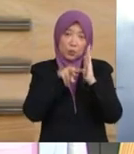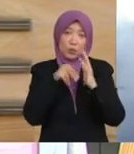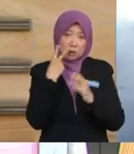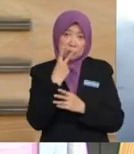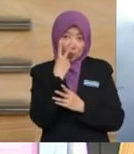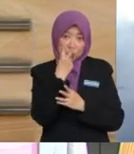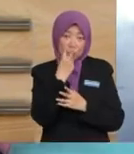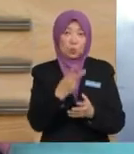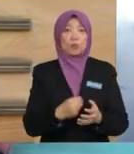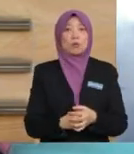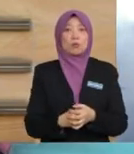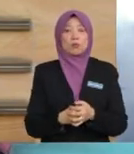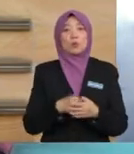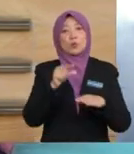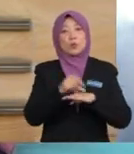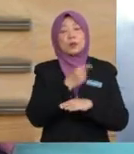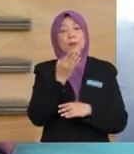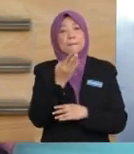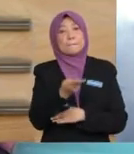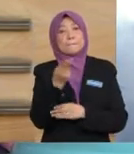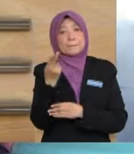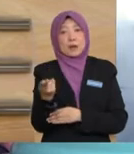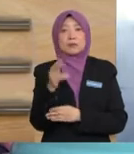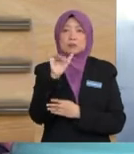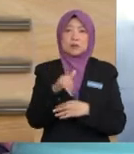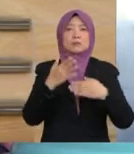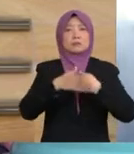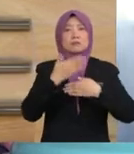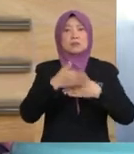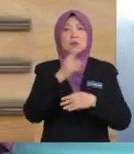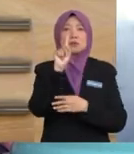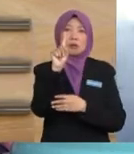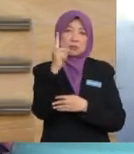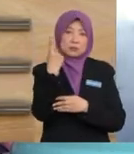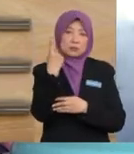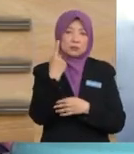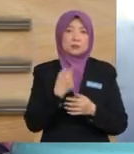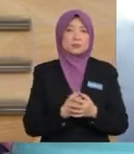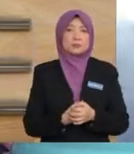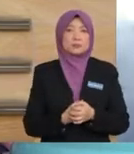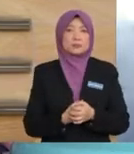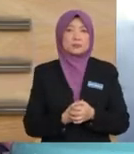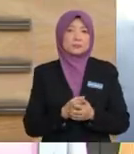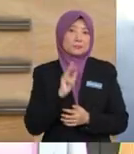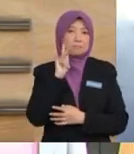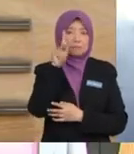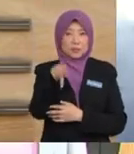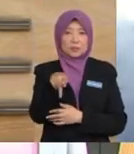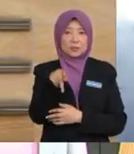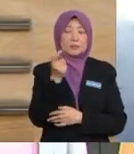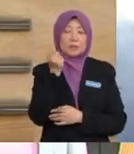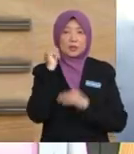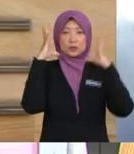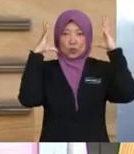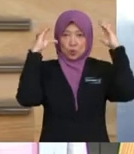menggunakan bahan mentega, krim well dan juga gula. Dan pastinya apa yang diterangkan oleh